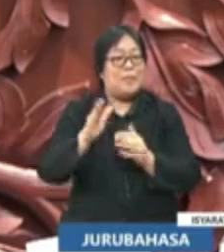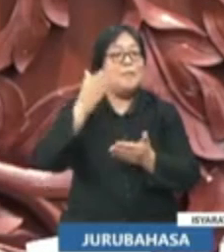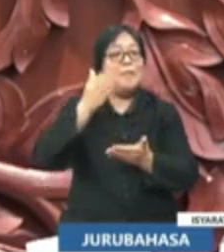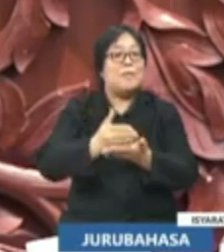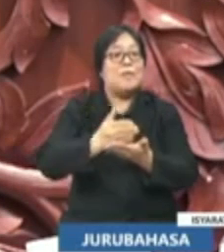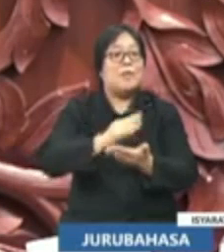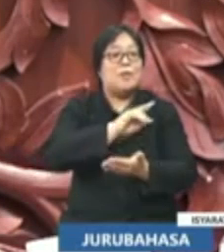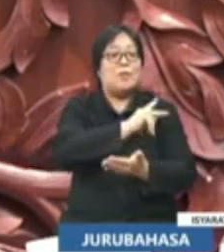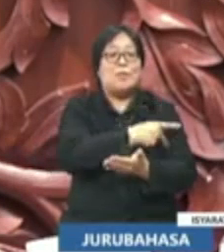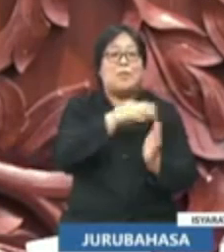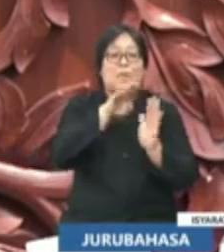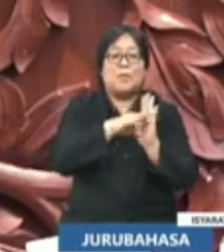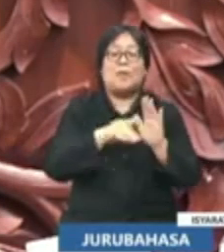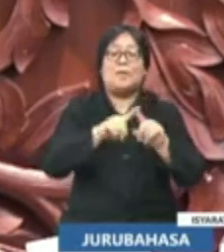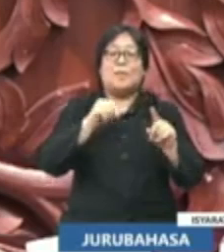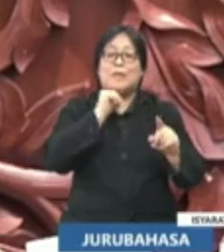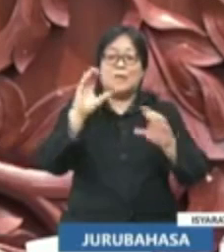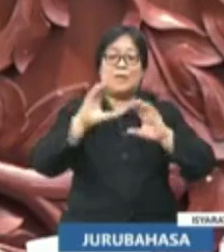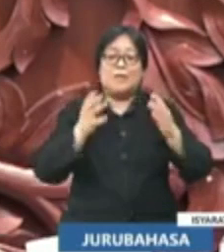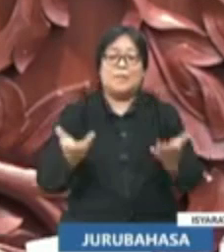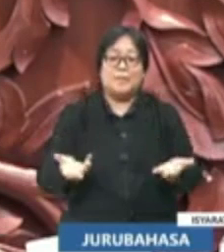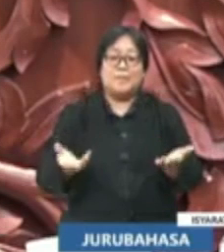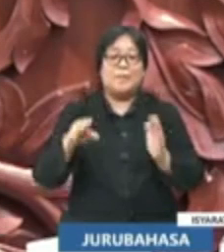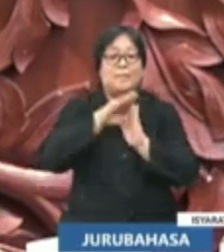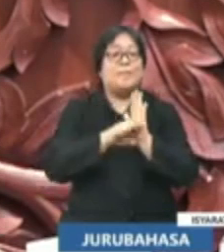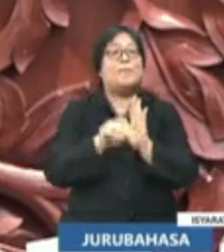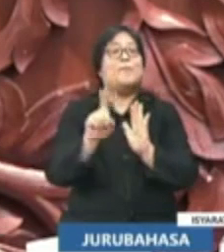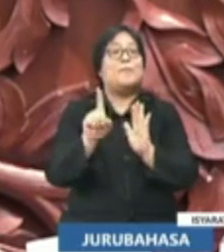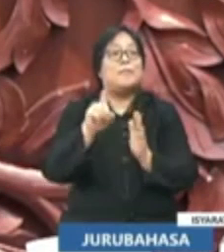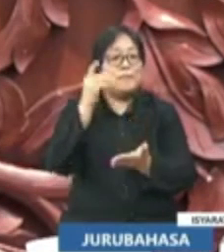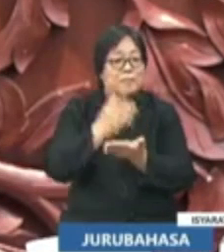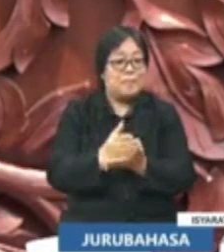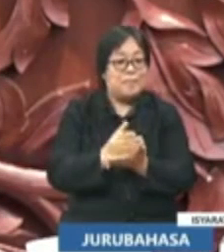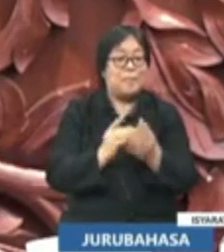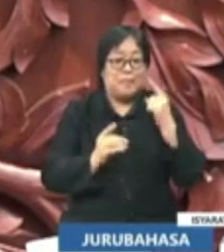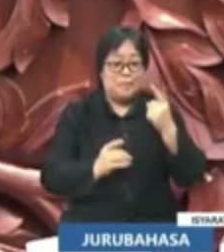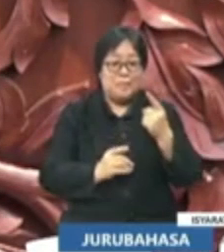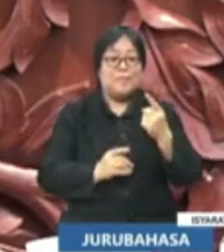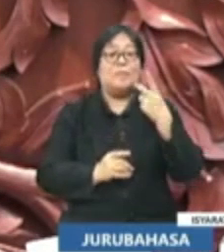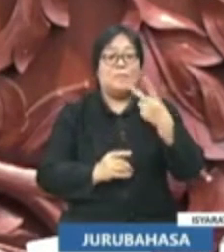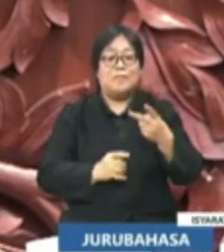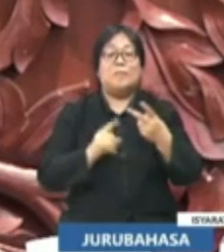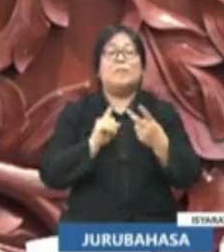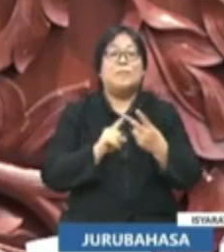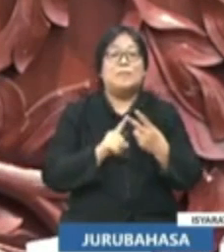merhentikan kuat kuasa peraturan, tapi tidak pun dinyatakan peraturan mana yang hendak direntikan, nombor satu. Nombor